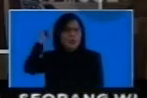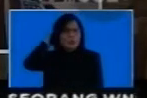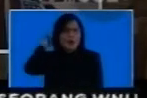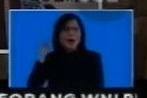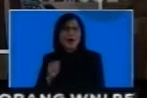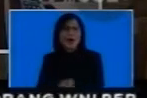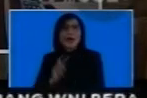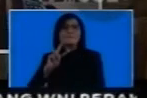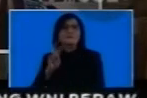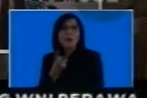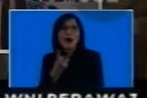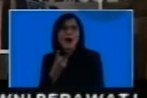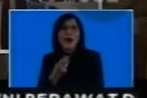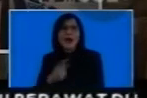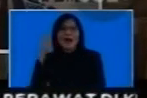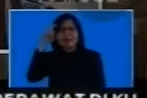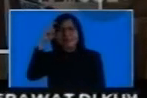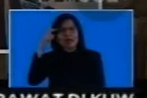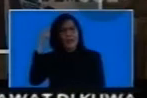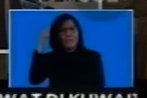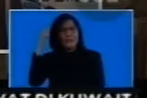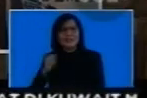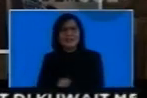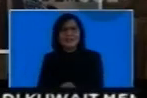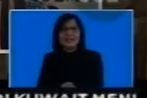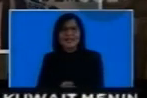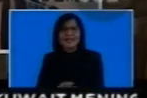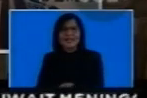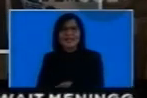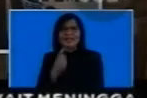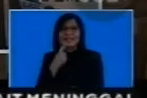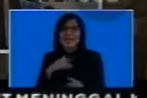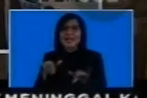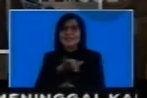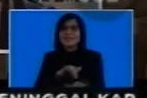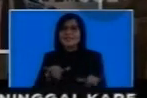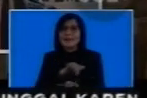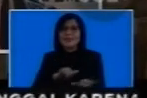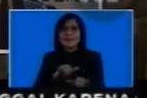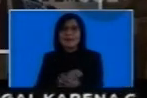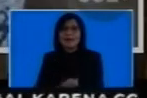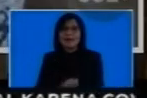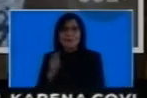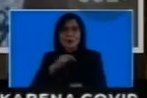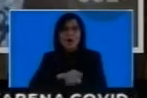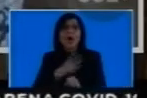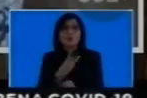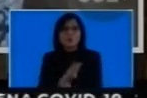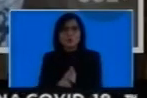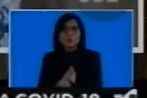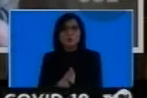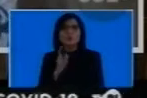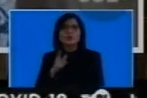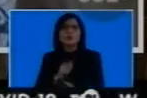mungkin berubah pandangannya mengenai sesama ya, bahwa guru ini sekarang baru sadar